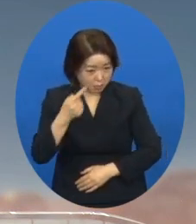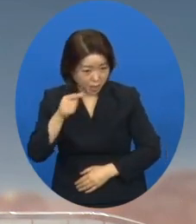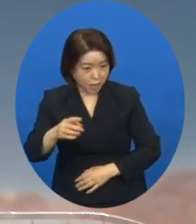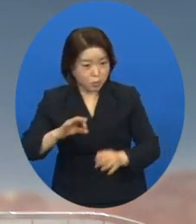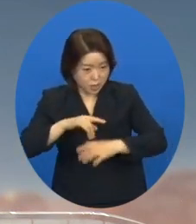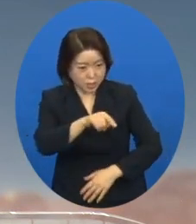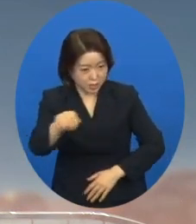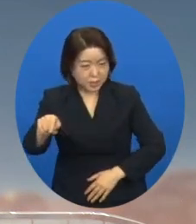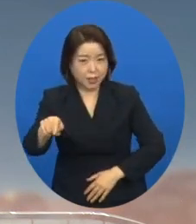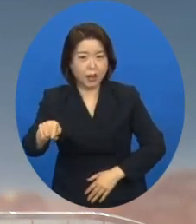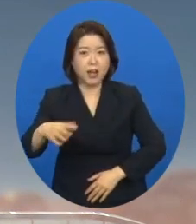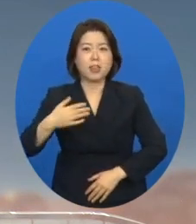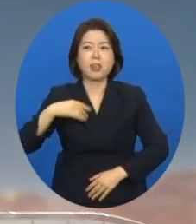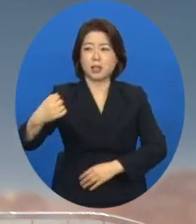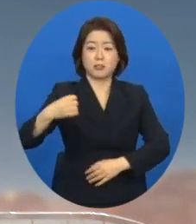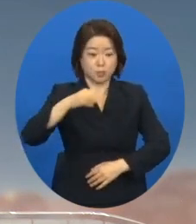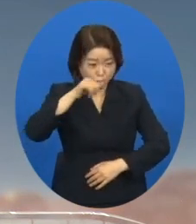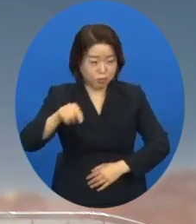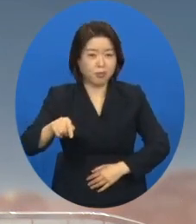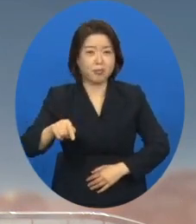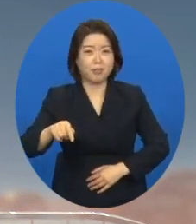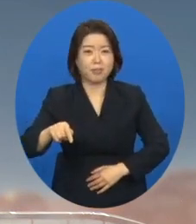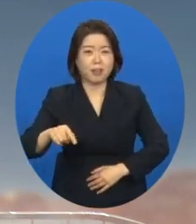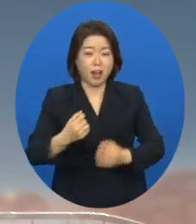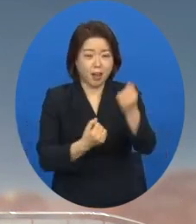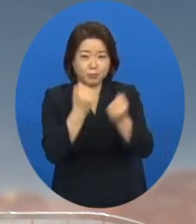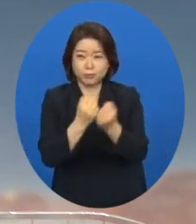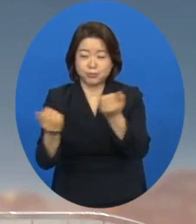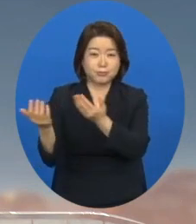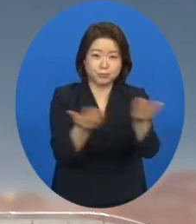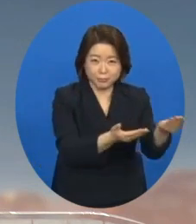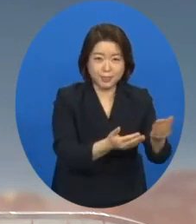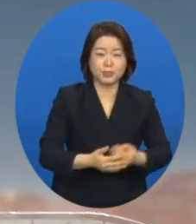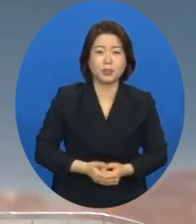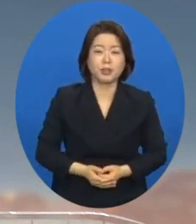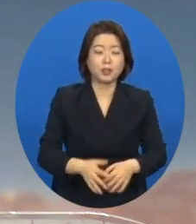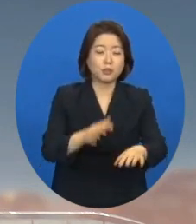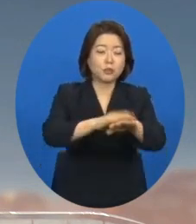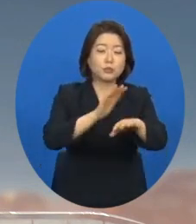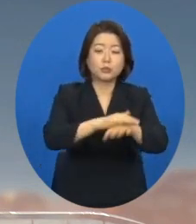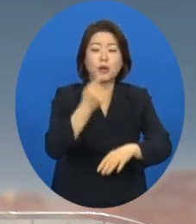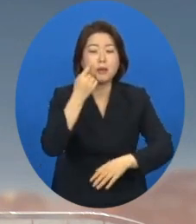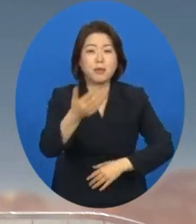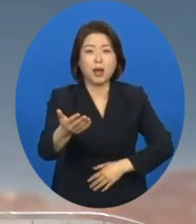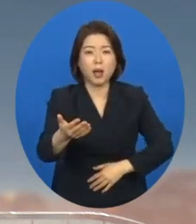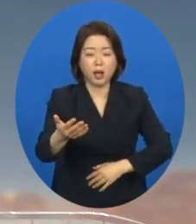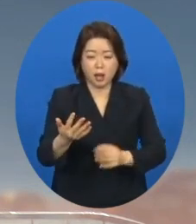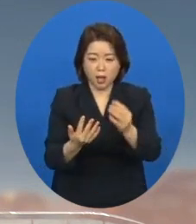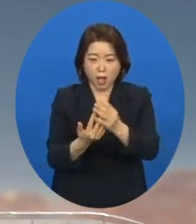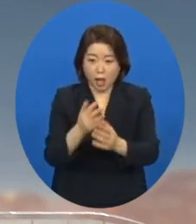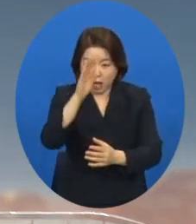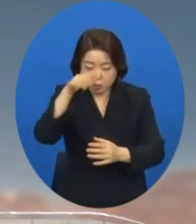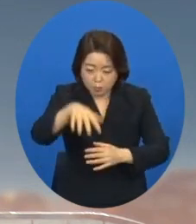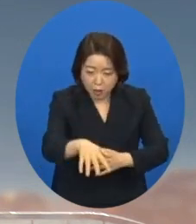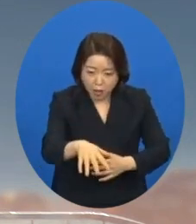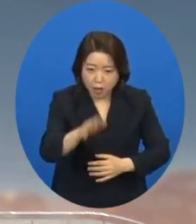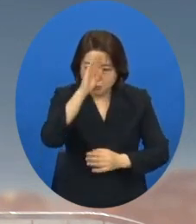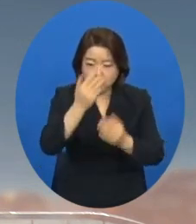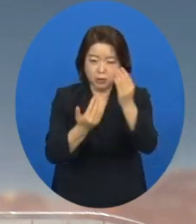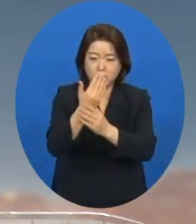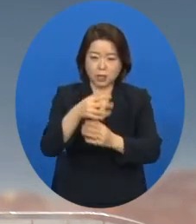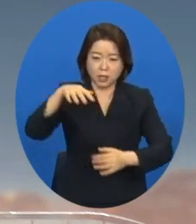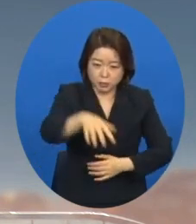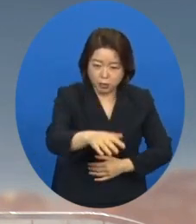놀랍지? 나에게 그런 능력이 있어. 막 설득을 막 하나님이 하십니다. 너 손 너 저 꺼내봐. 갑자기 막 병이 막 생겨. 다시 집어넣어봐.